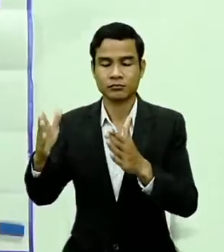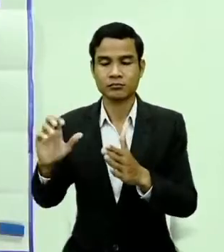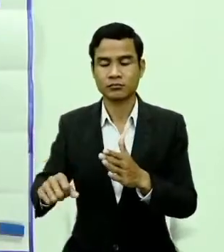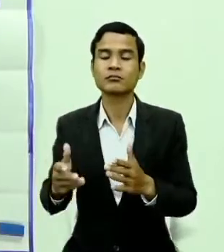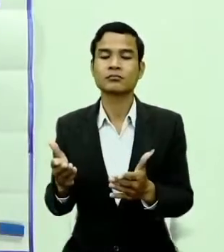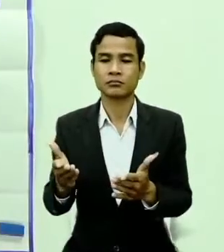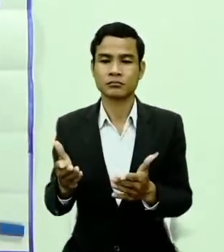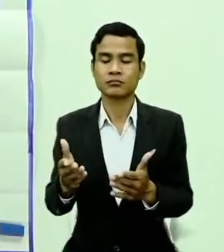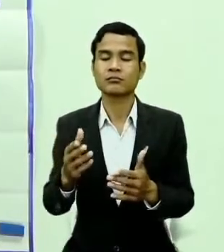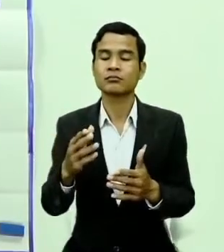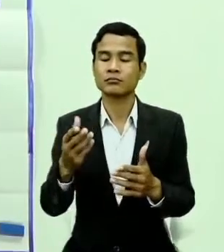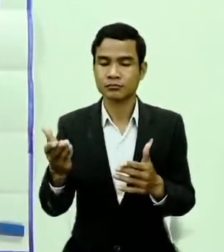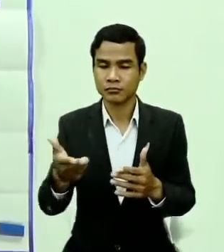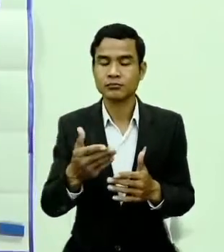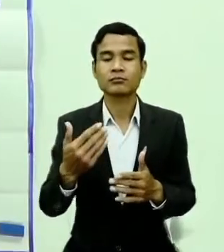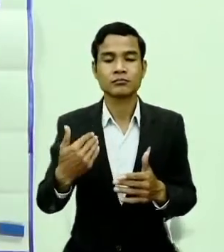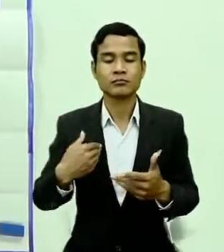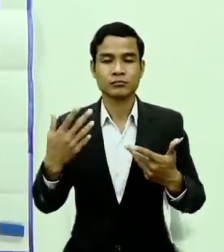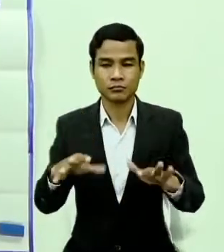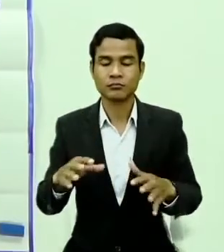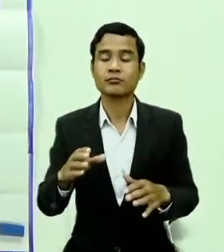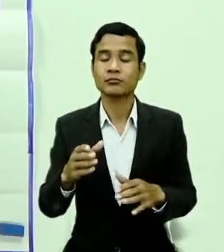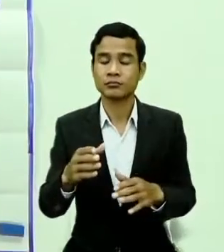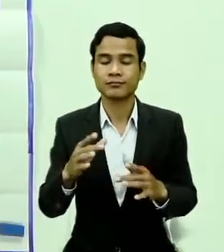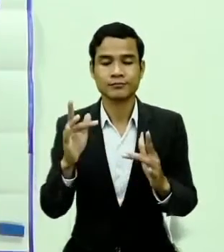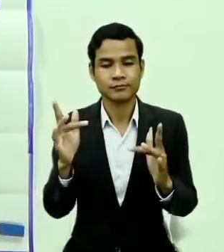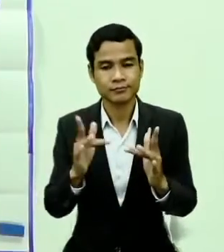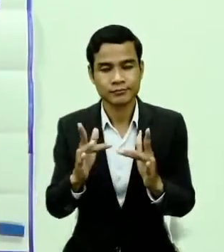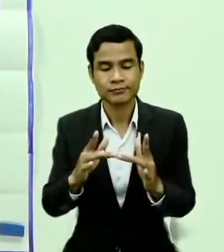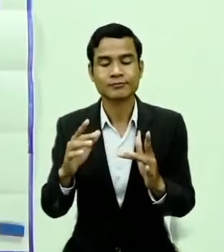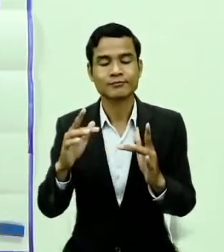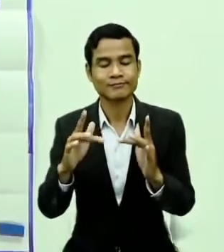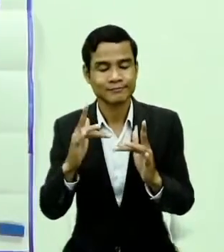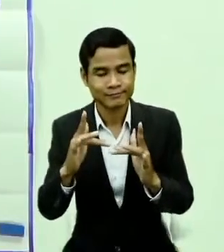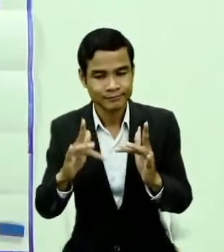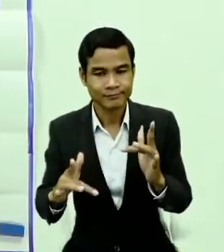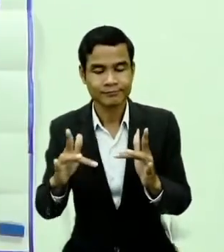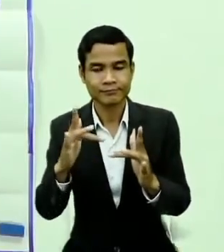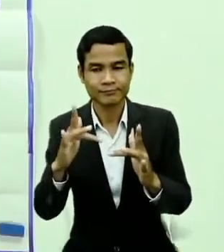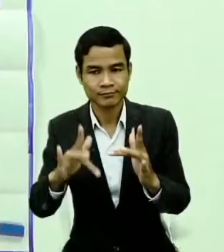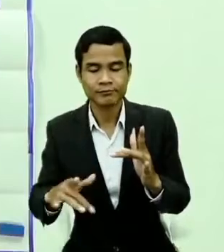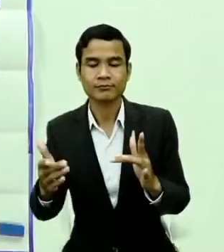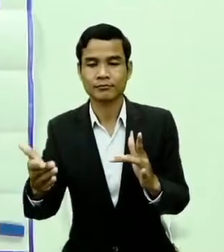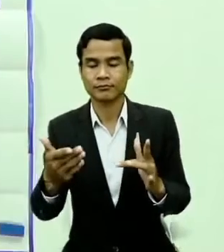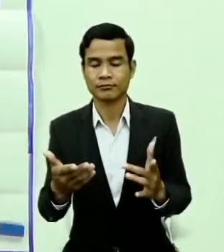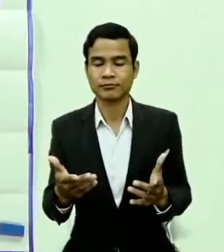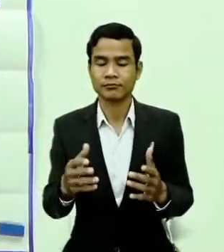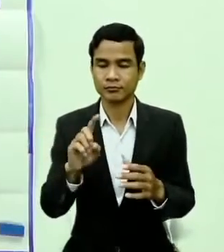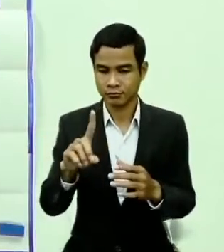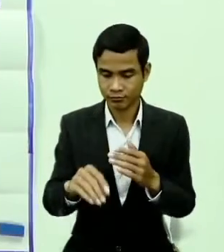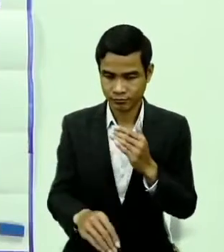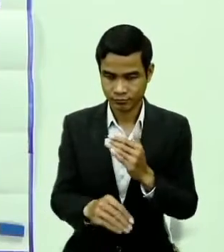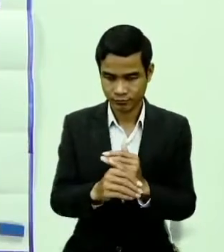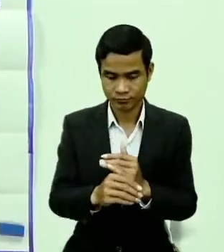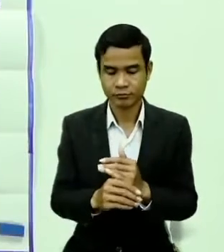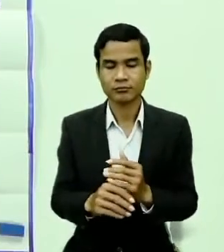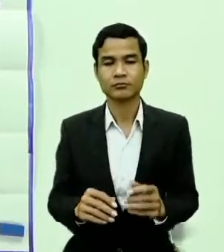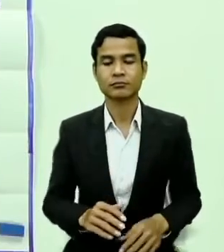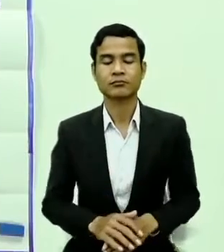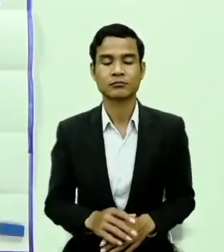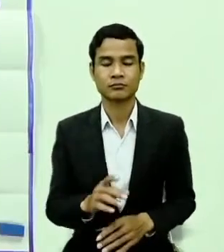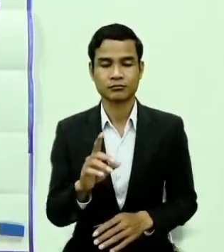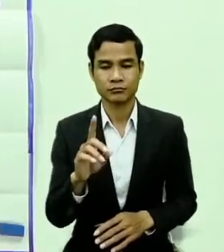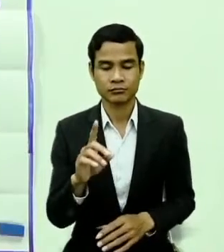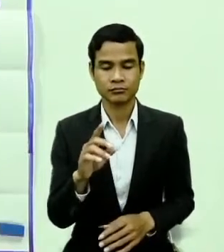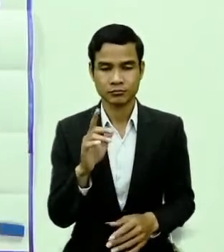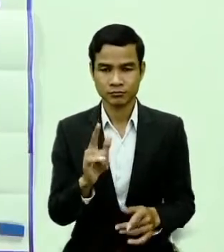chà nếu cả này con miền hai tay con sao ấy sẽ va internet mỗi tiếng không